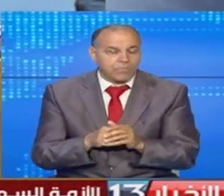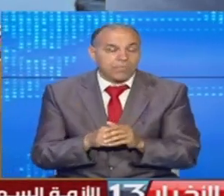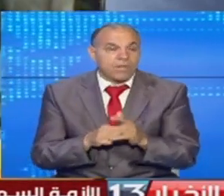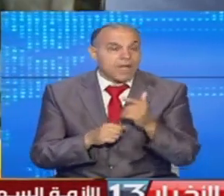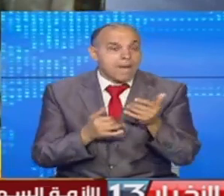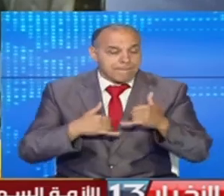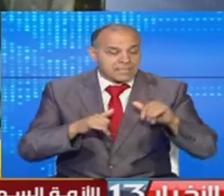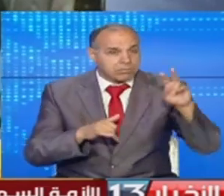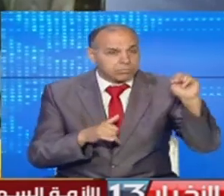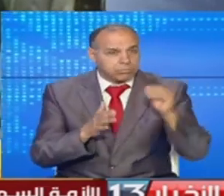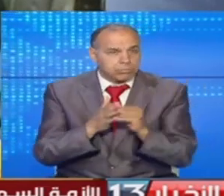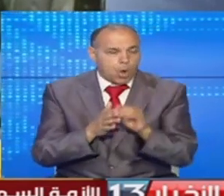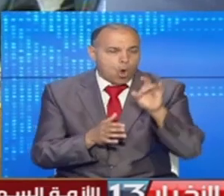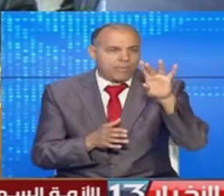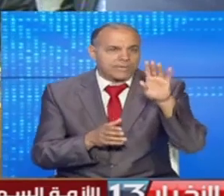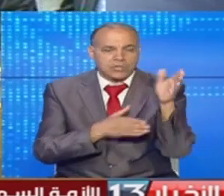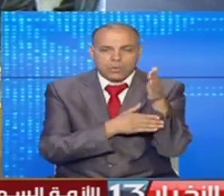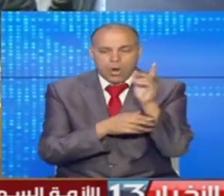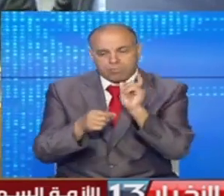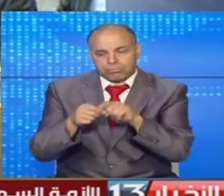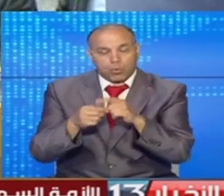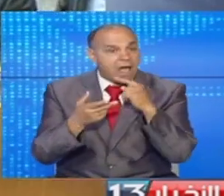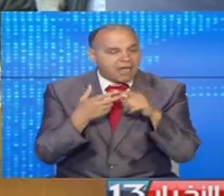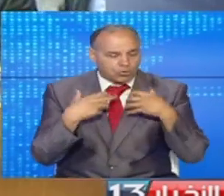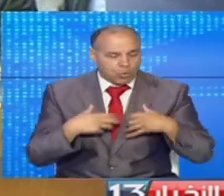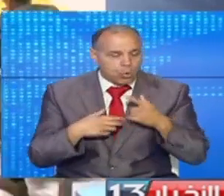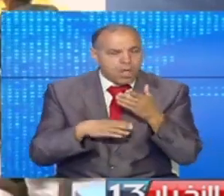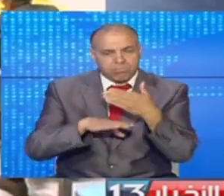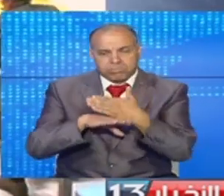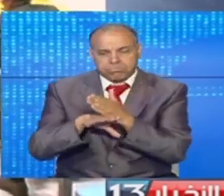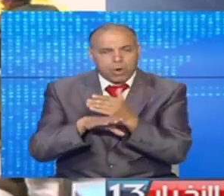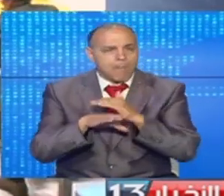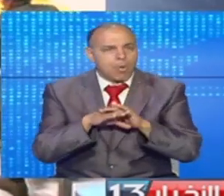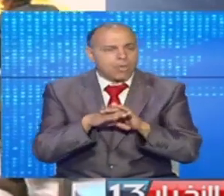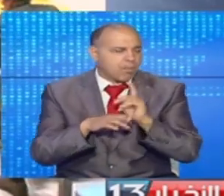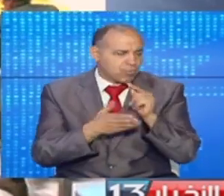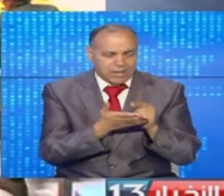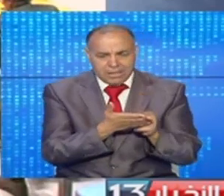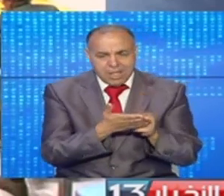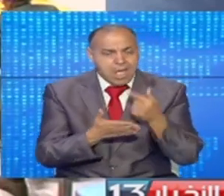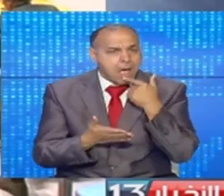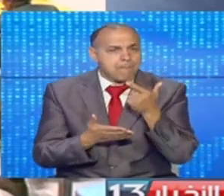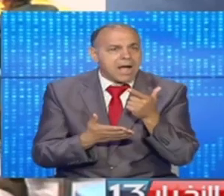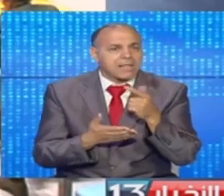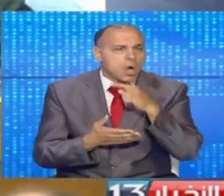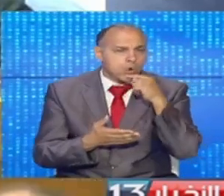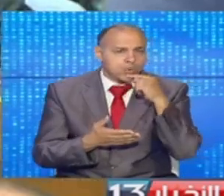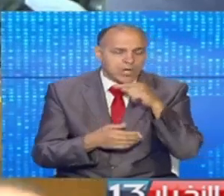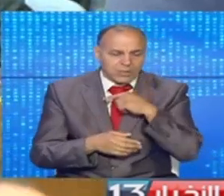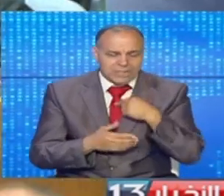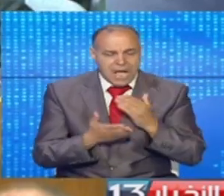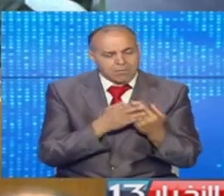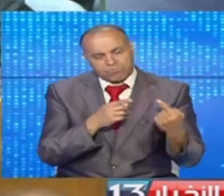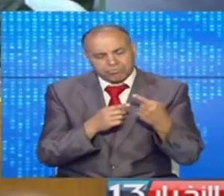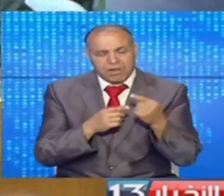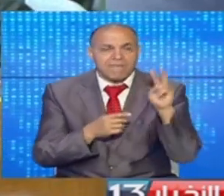وكان المجلس المؤلف من 15 دولة عضو قد شهد انقسامات بشأن الأمر بعد أن استخدمت روسيا والصين حق